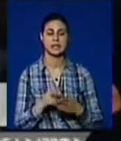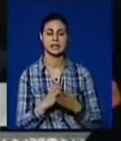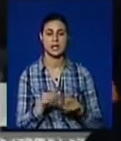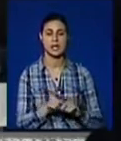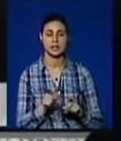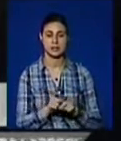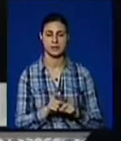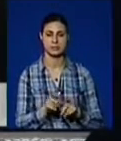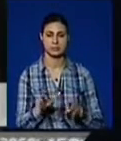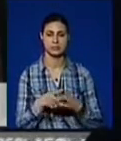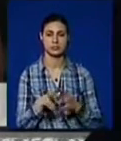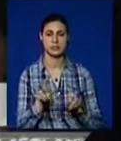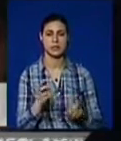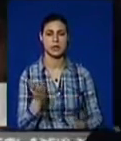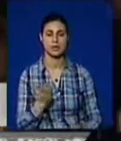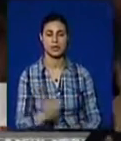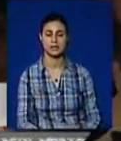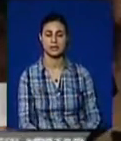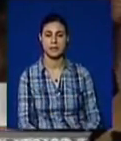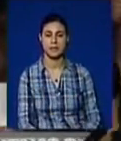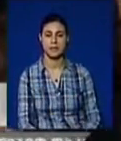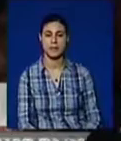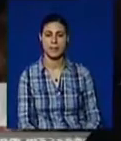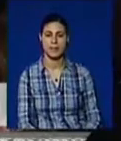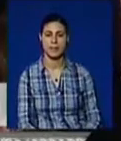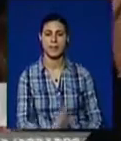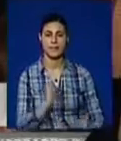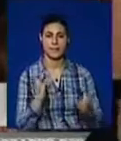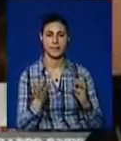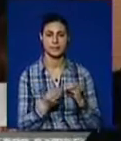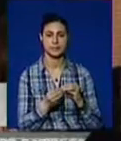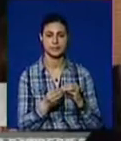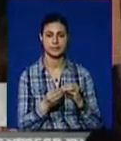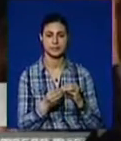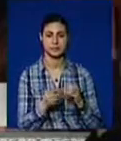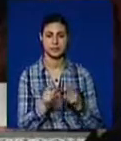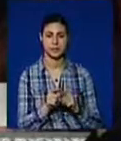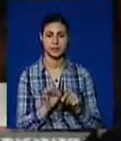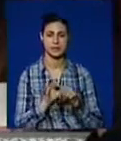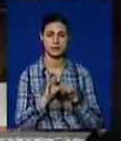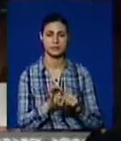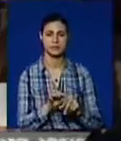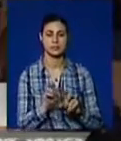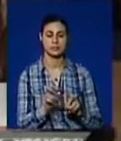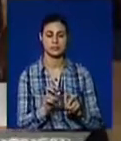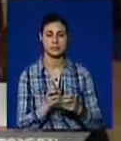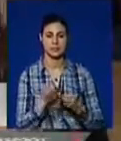ასეთი კონცეპტუალური თემა, რომელიც საერთოდ როგორც ლაიტმოტივი დასდევს ამ გამოფენას.